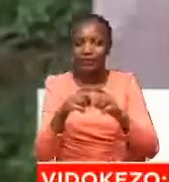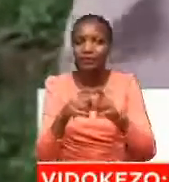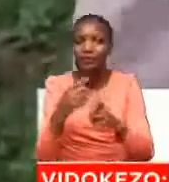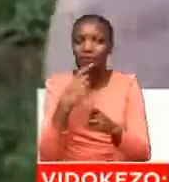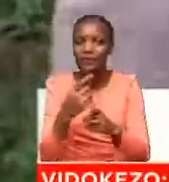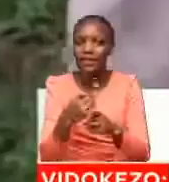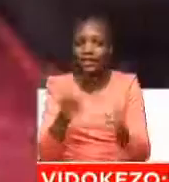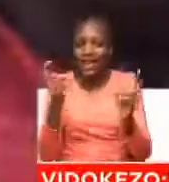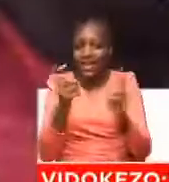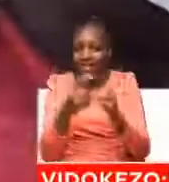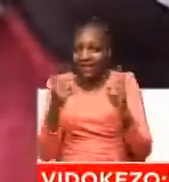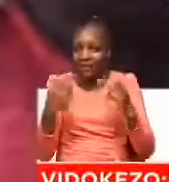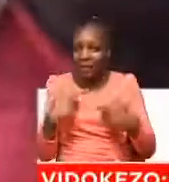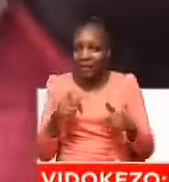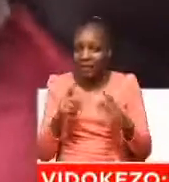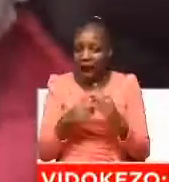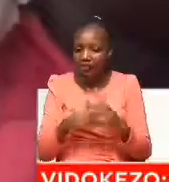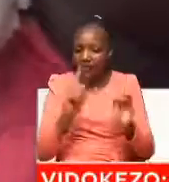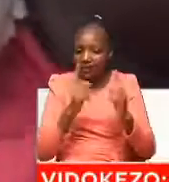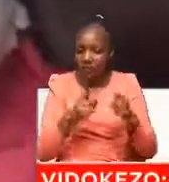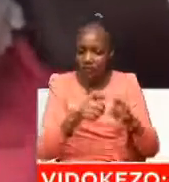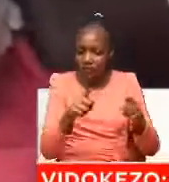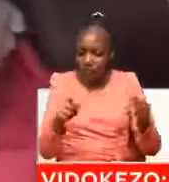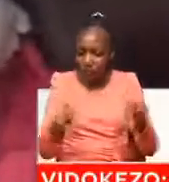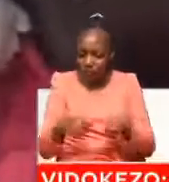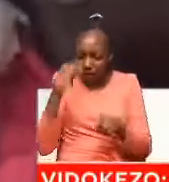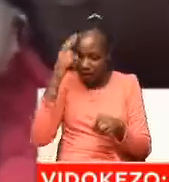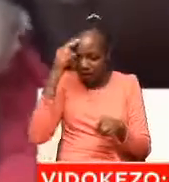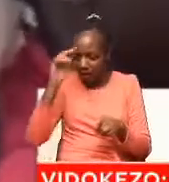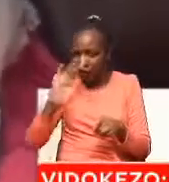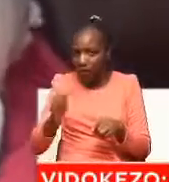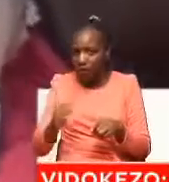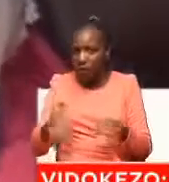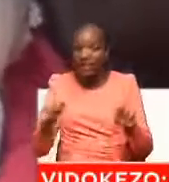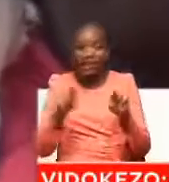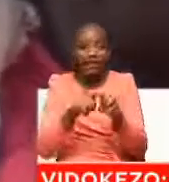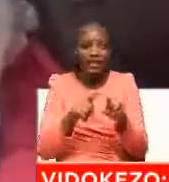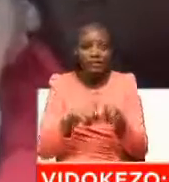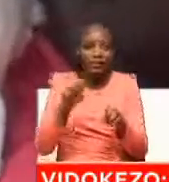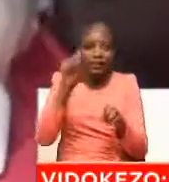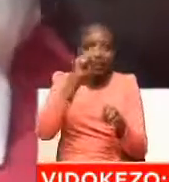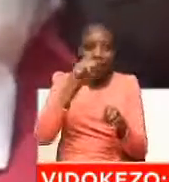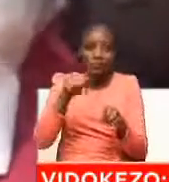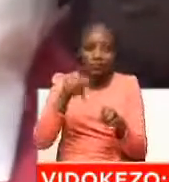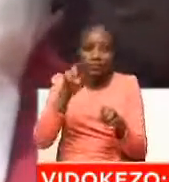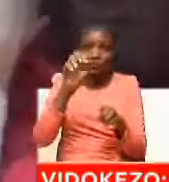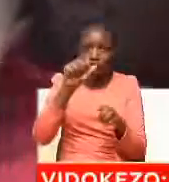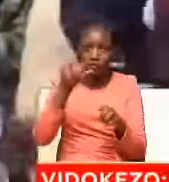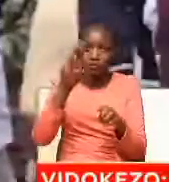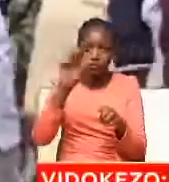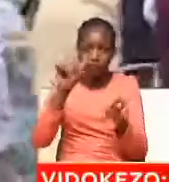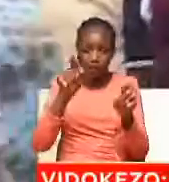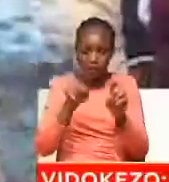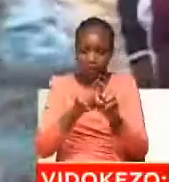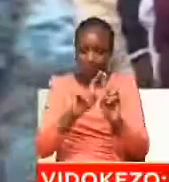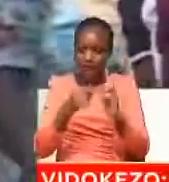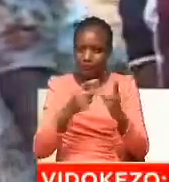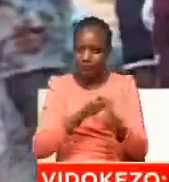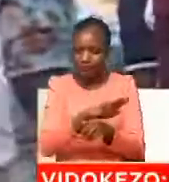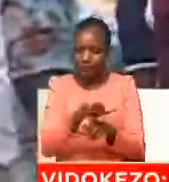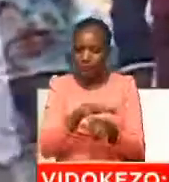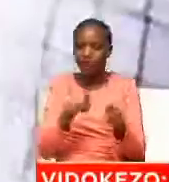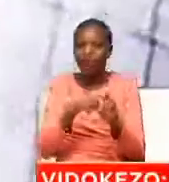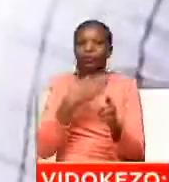kwamba upimaji umeanza katika mipaka yote ya Narok, ikiwemo Suswa, Kilgoris, Nyangusu na Mau Narok